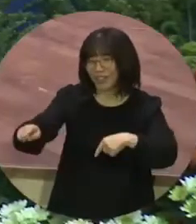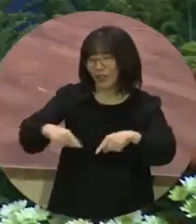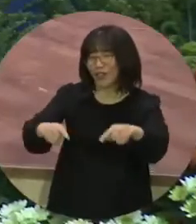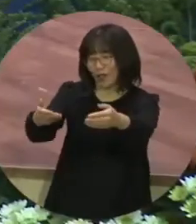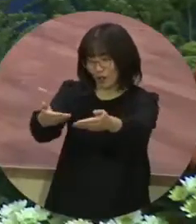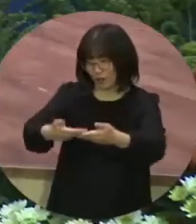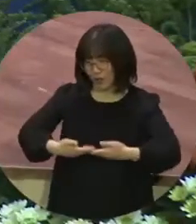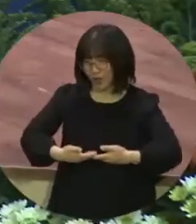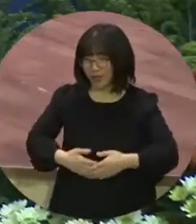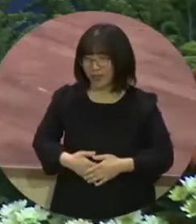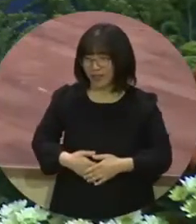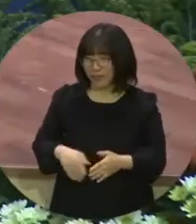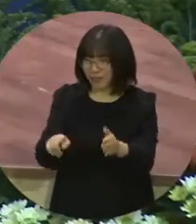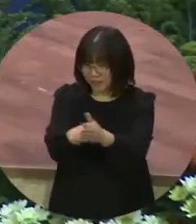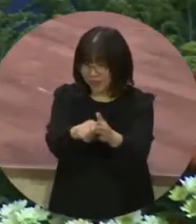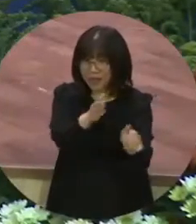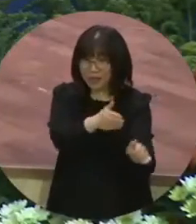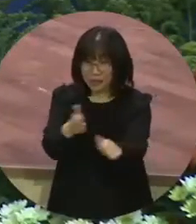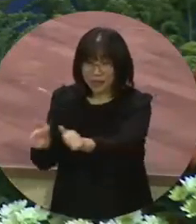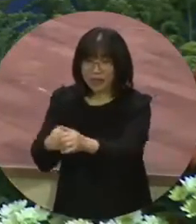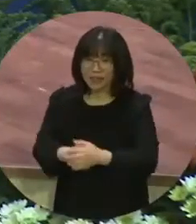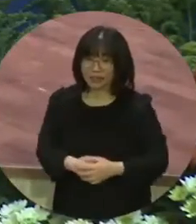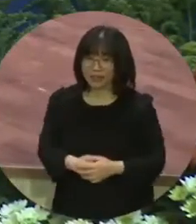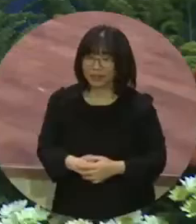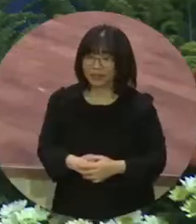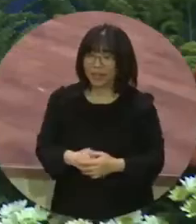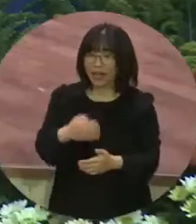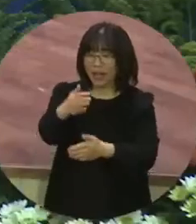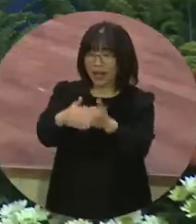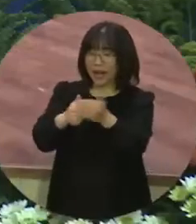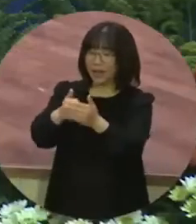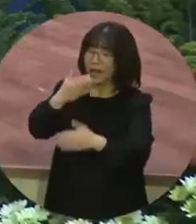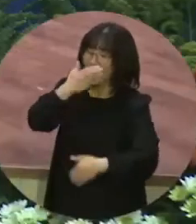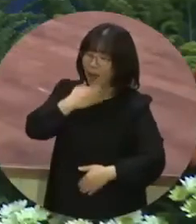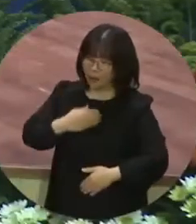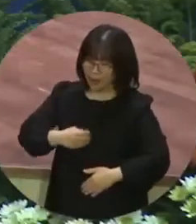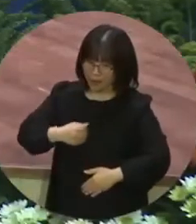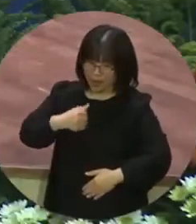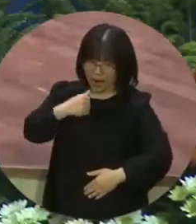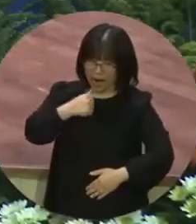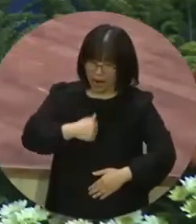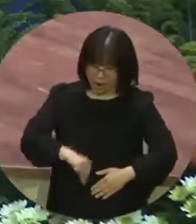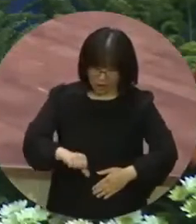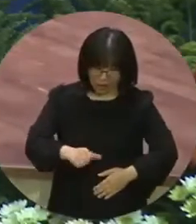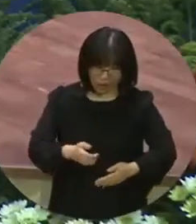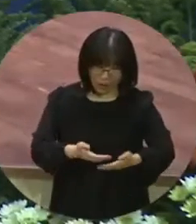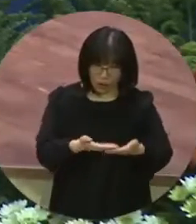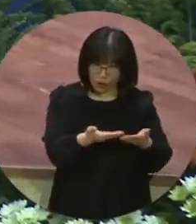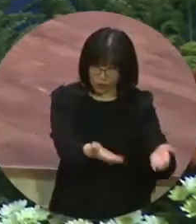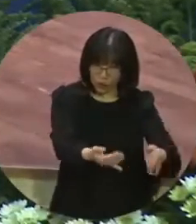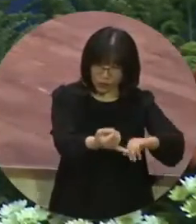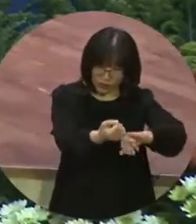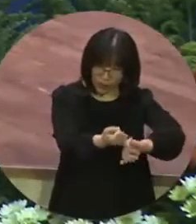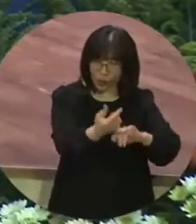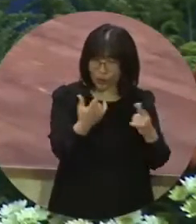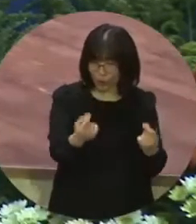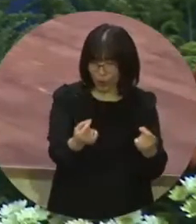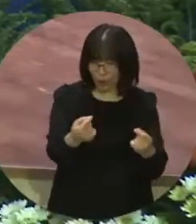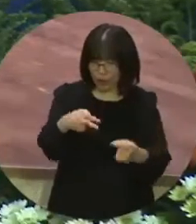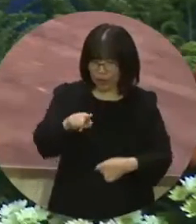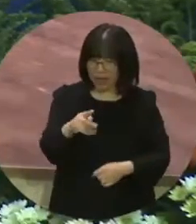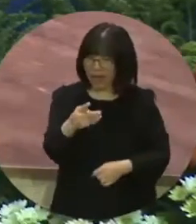역사하십니다. 믿으세요. 하나님이 아브라함에게 이삭에게 하신 이 사라에게 한